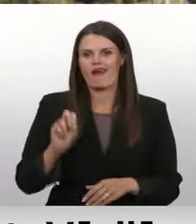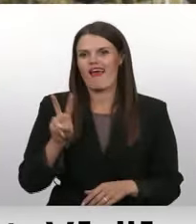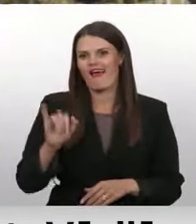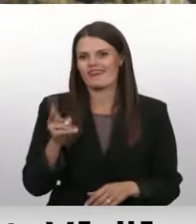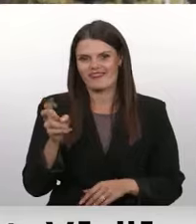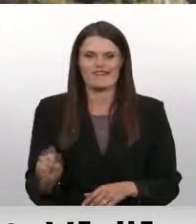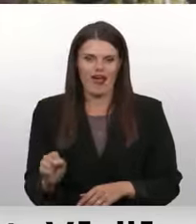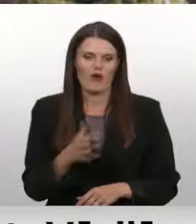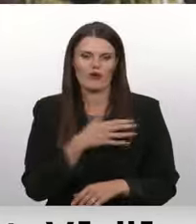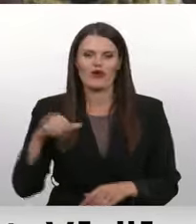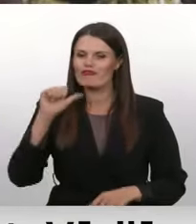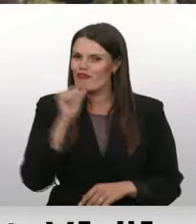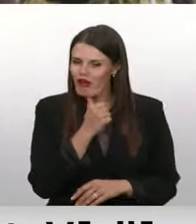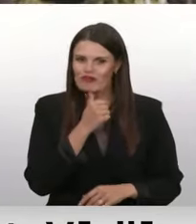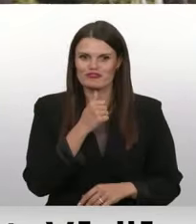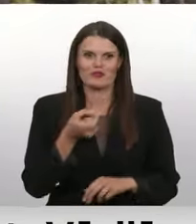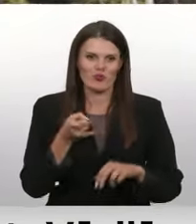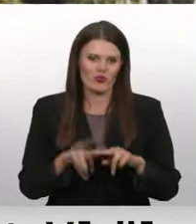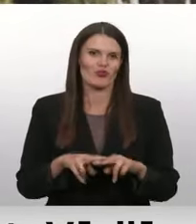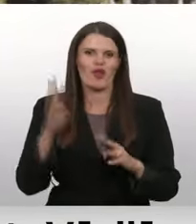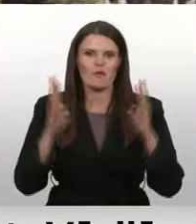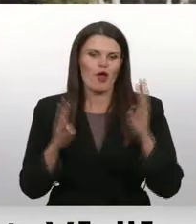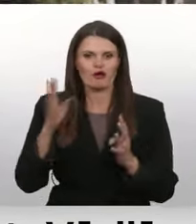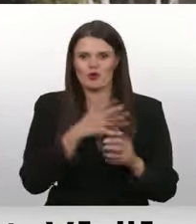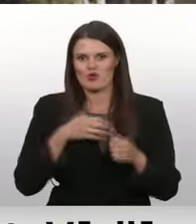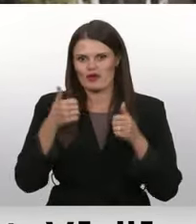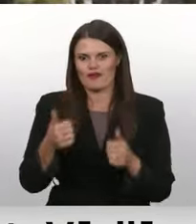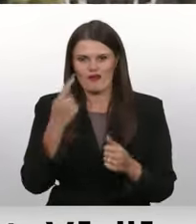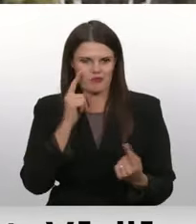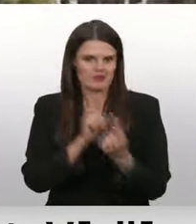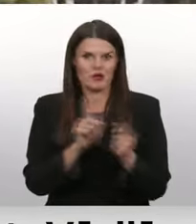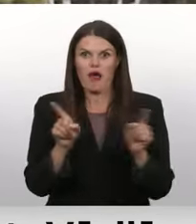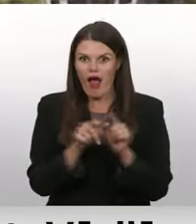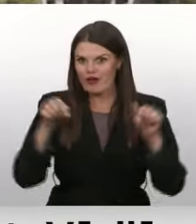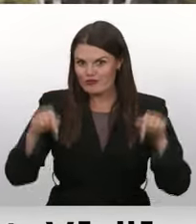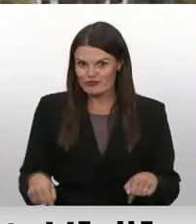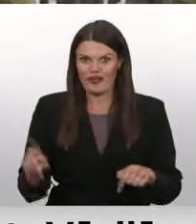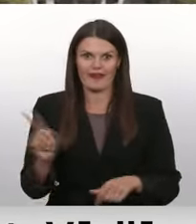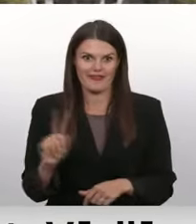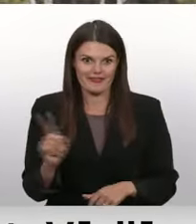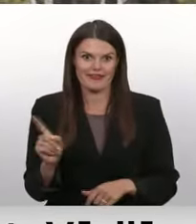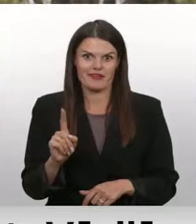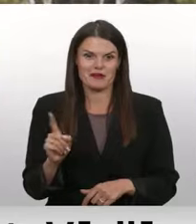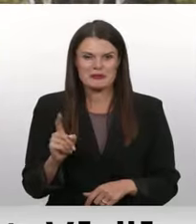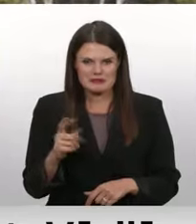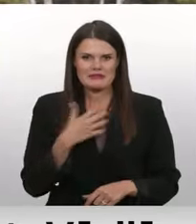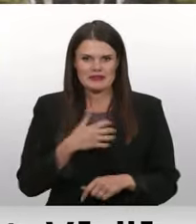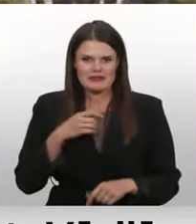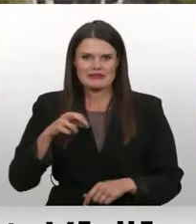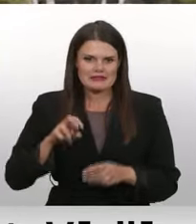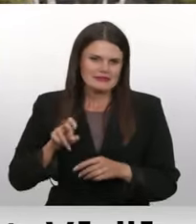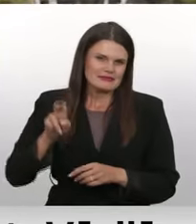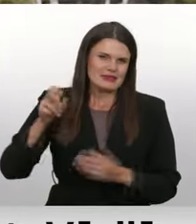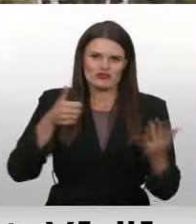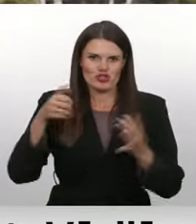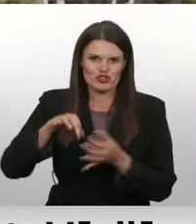Jā, ļoti garšīga. Un mežā ļoti labi sastopam arī šeit. Nācās gan kāpt 600 metru